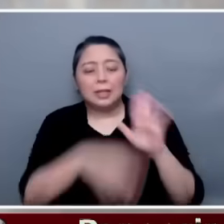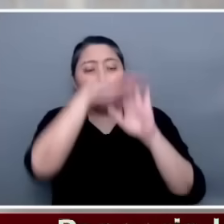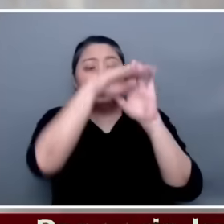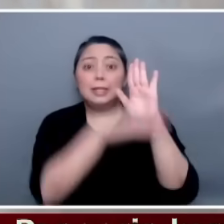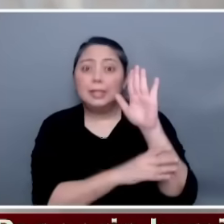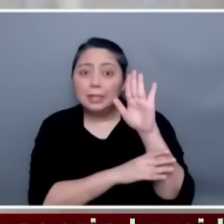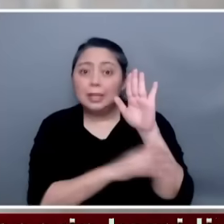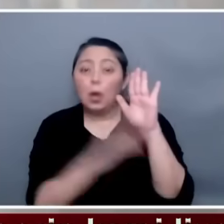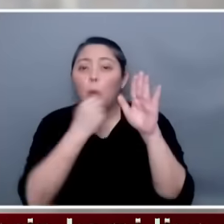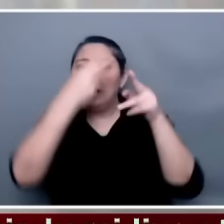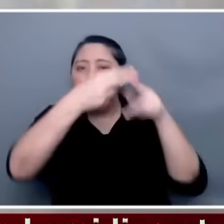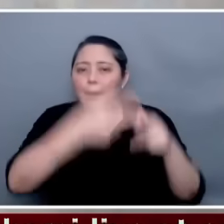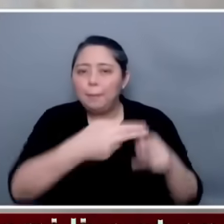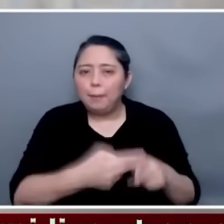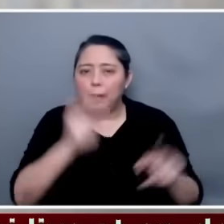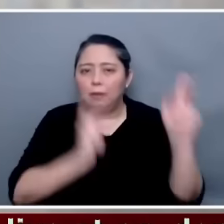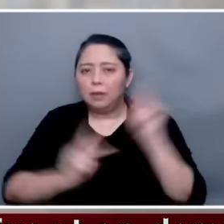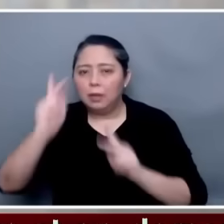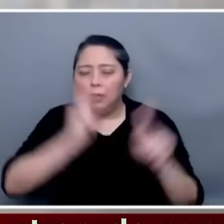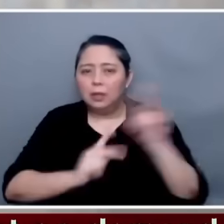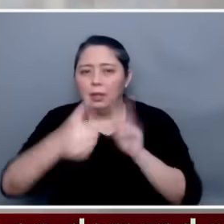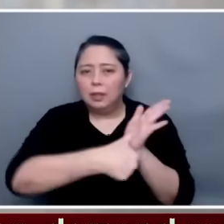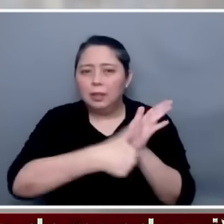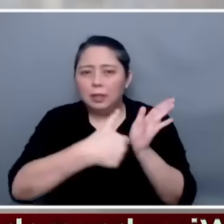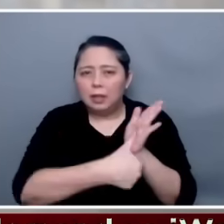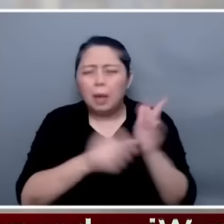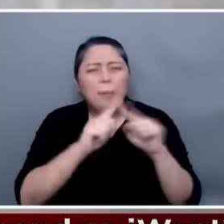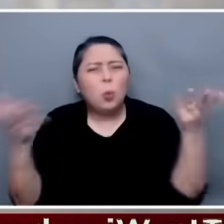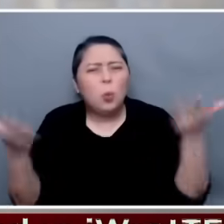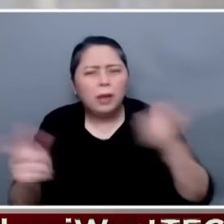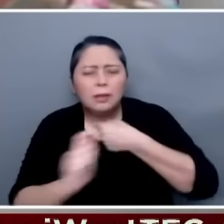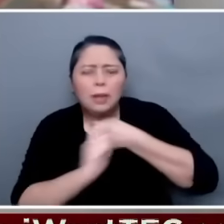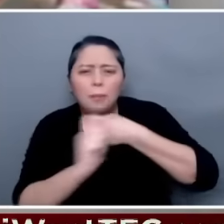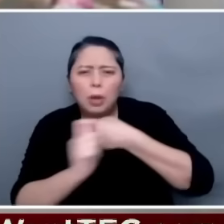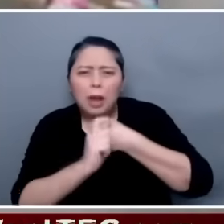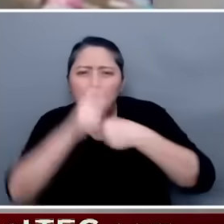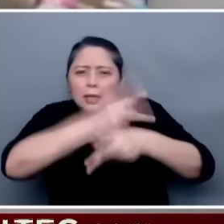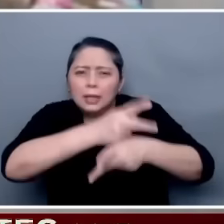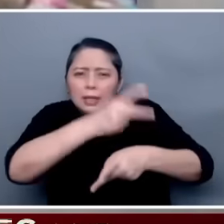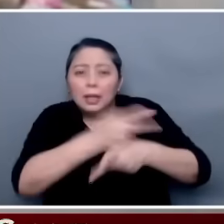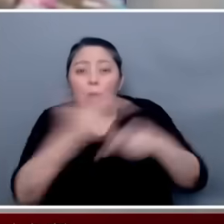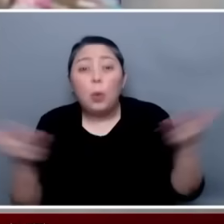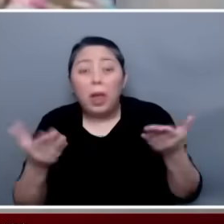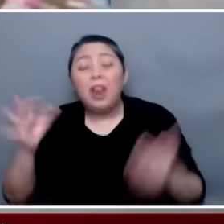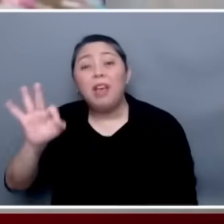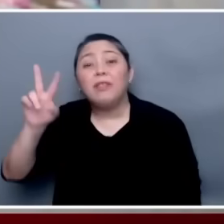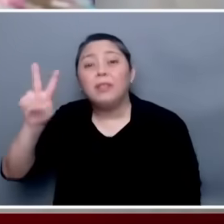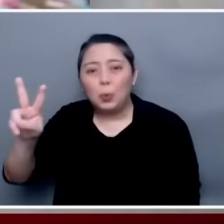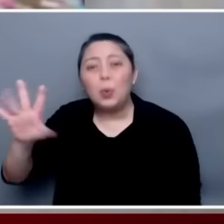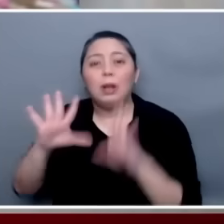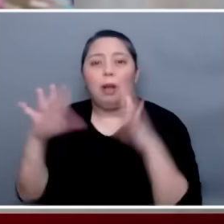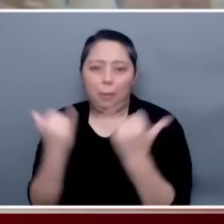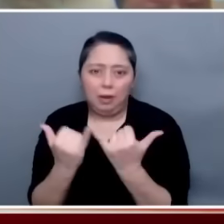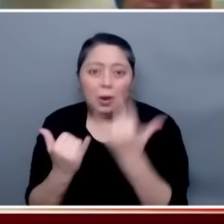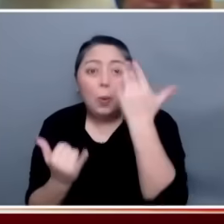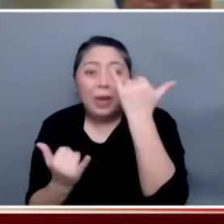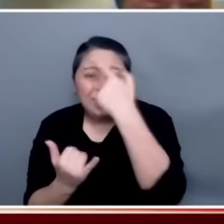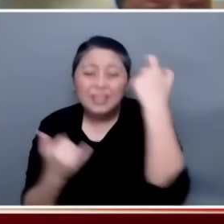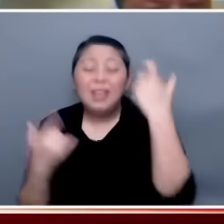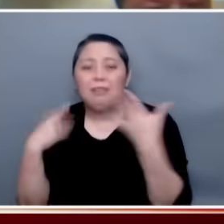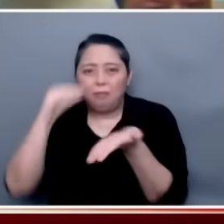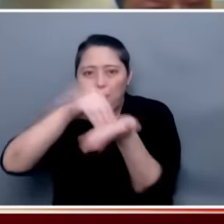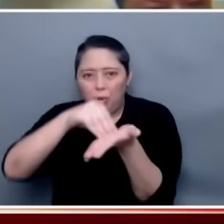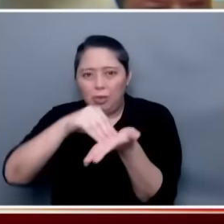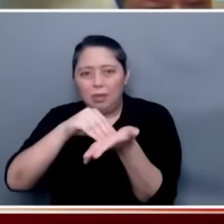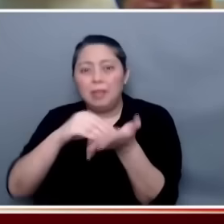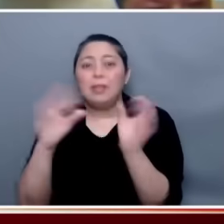warehouse ng F2 Logistics ang mga ito kung kakailanganin dahil kasama sa kontrata ang warehousing services. Nauna